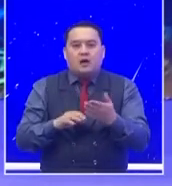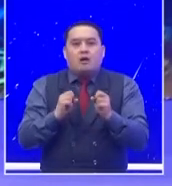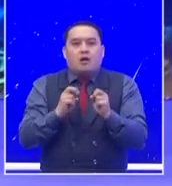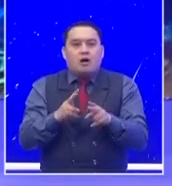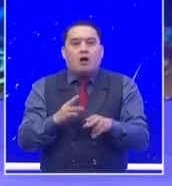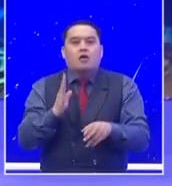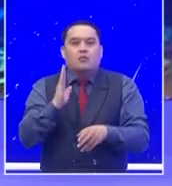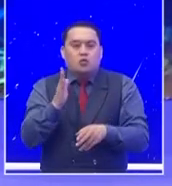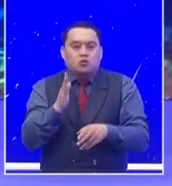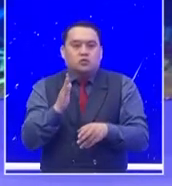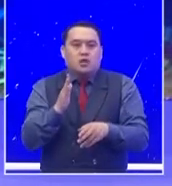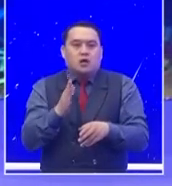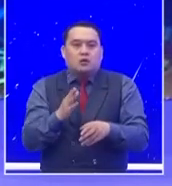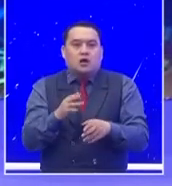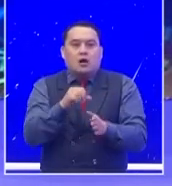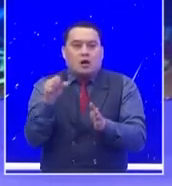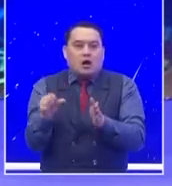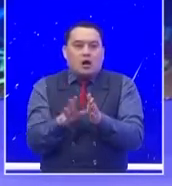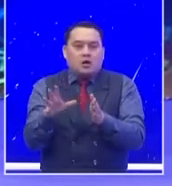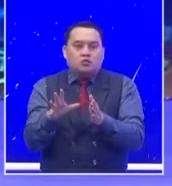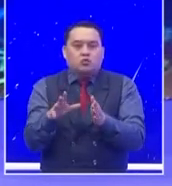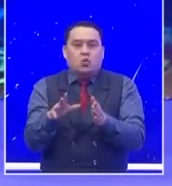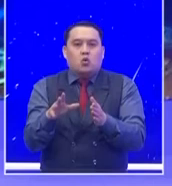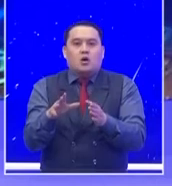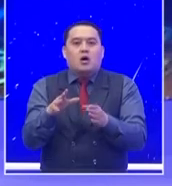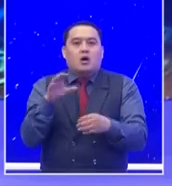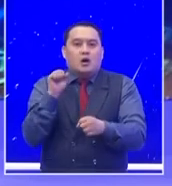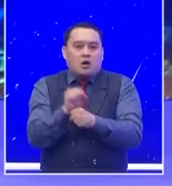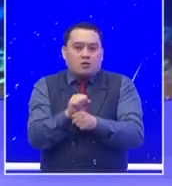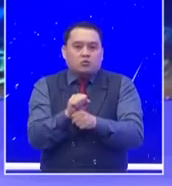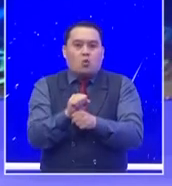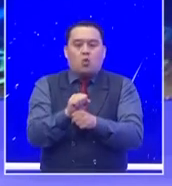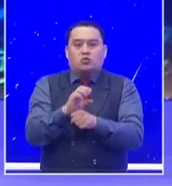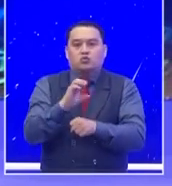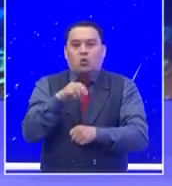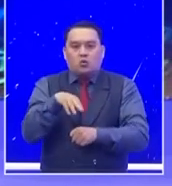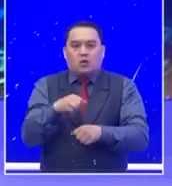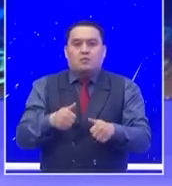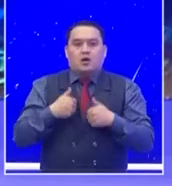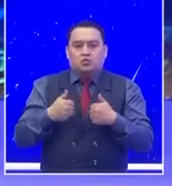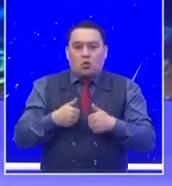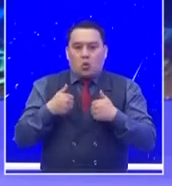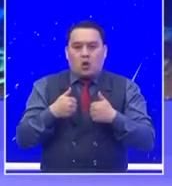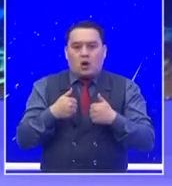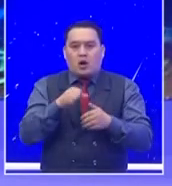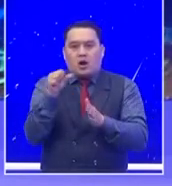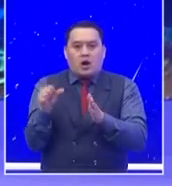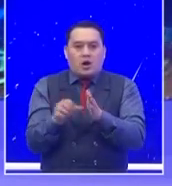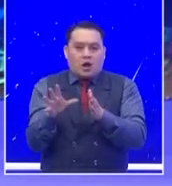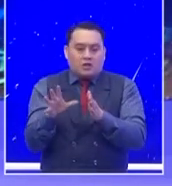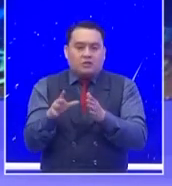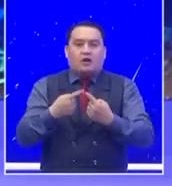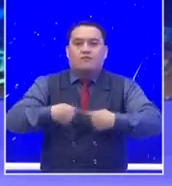присяжные как оказалось отключить подачу электроэнергии или заблокировать лицевой счет бытового потребителя электроснабжающей